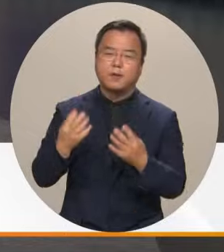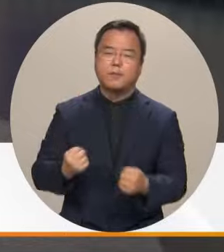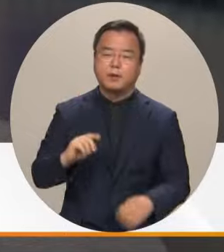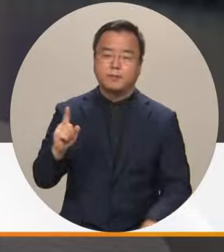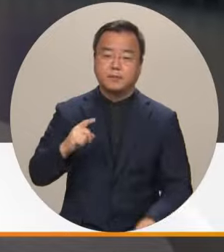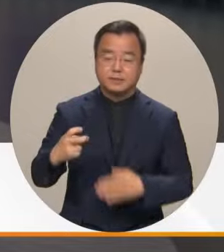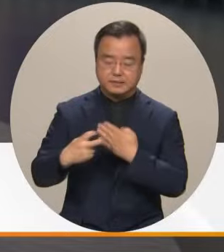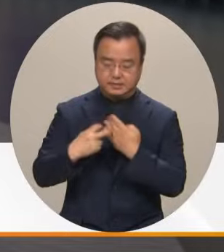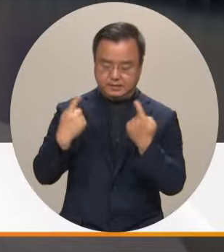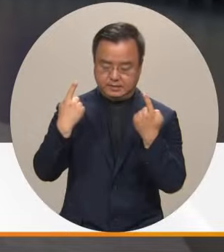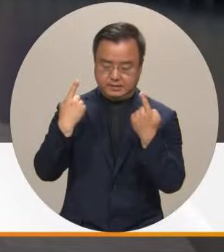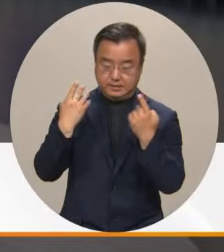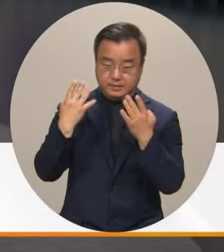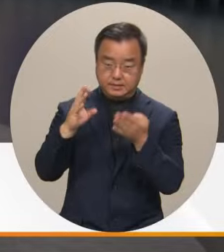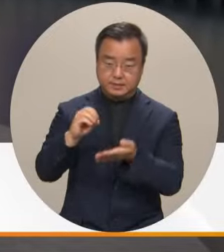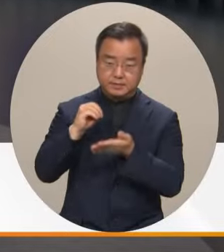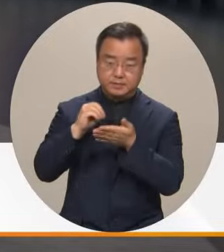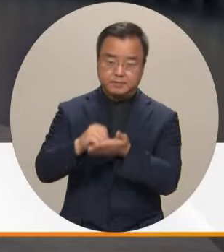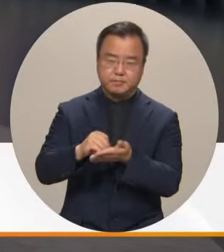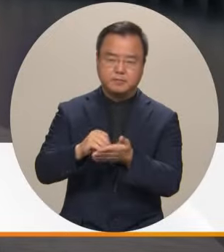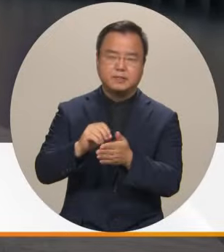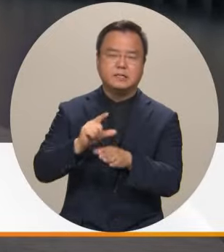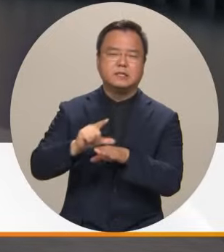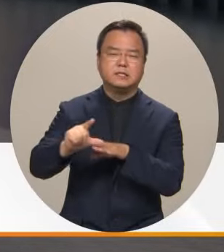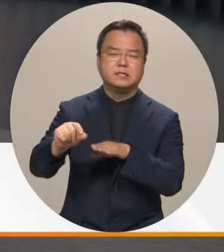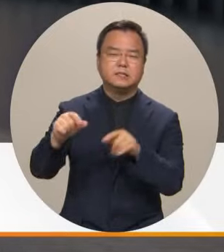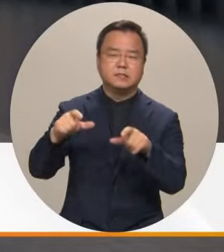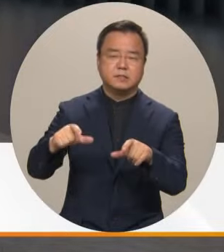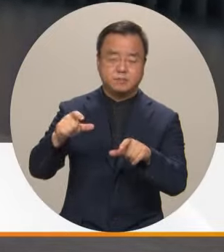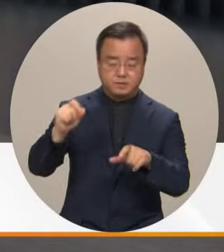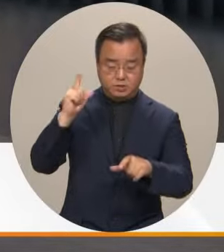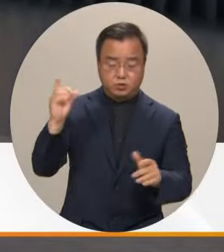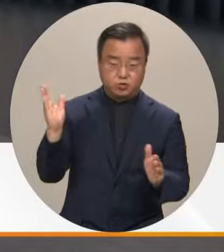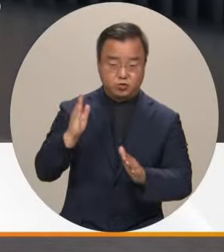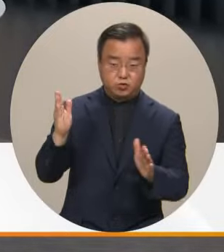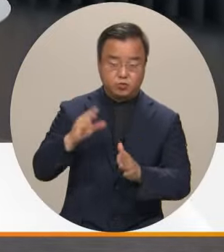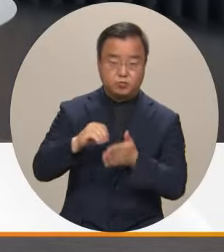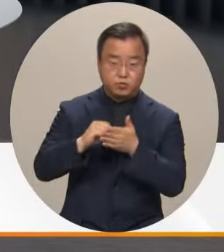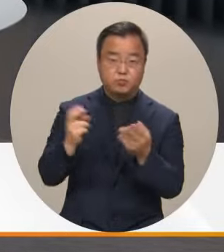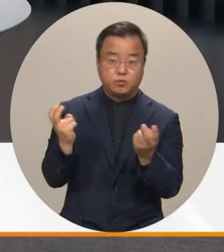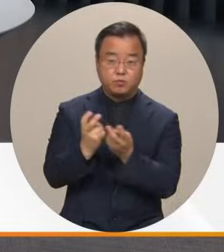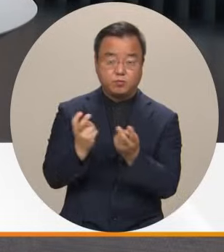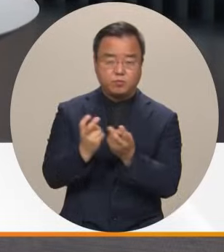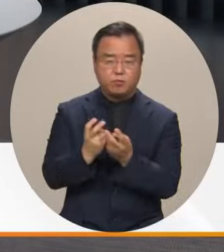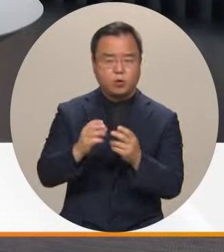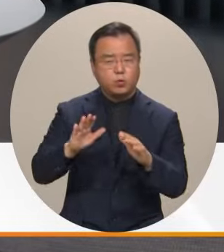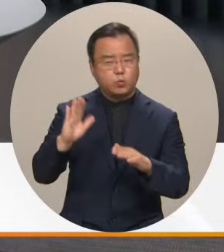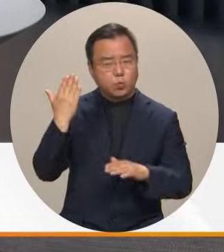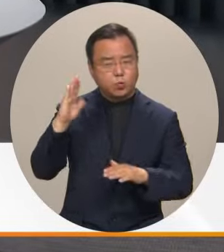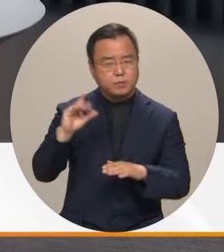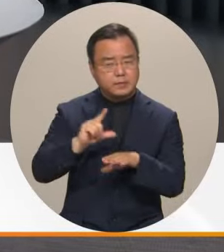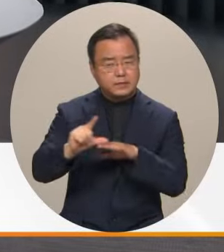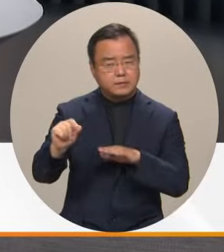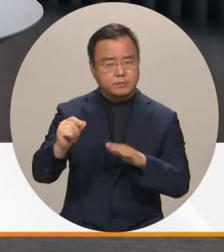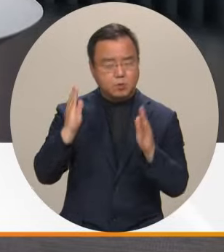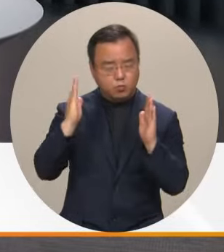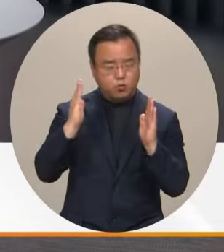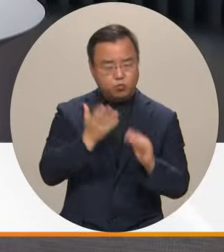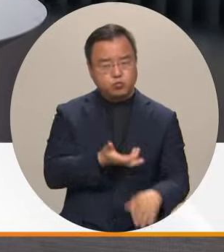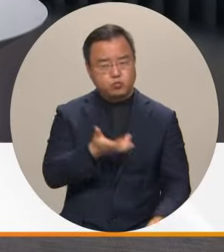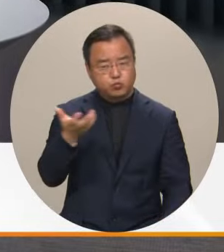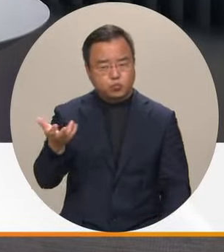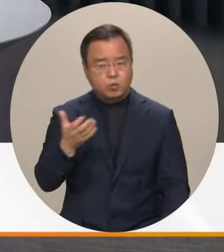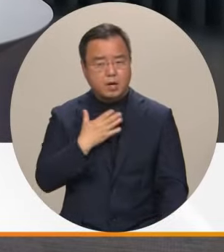입입니다이 지역 인재 전인데요 요즘에이 지방 유학에 대해서 알아보는 분들도 늘어나고 있다고 하는데 특별히